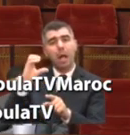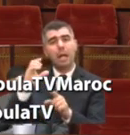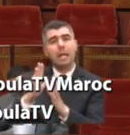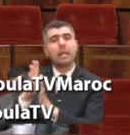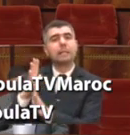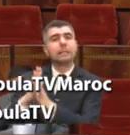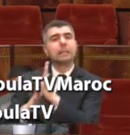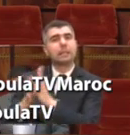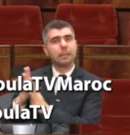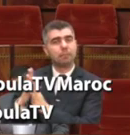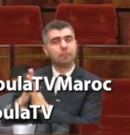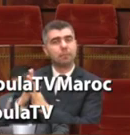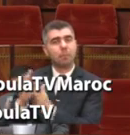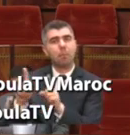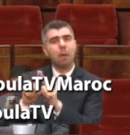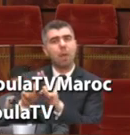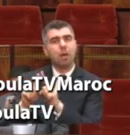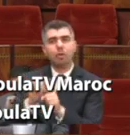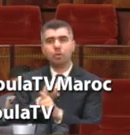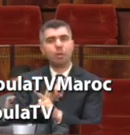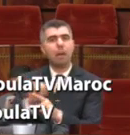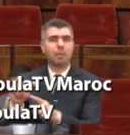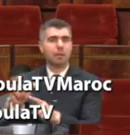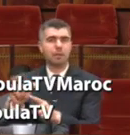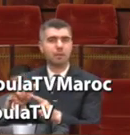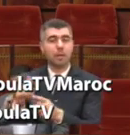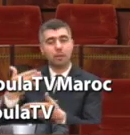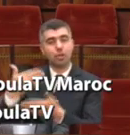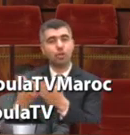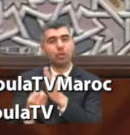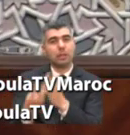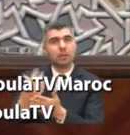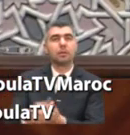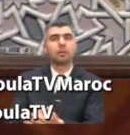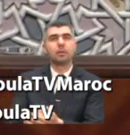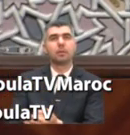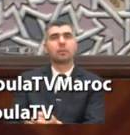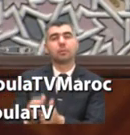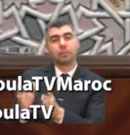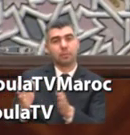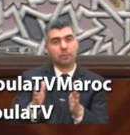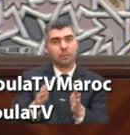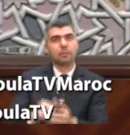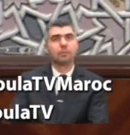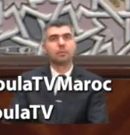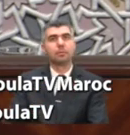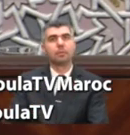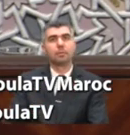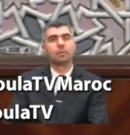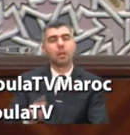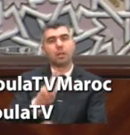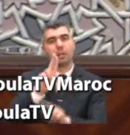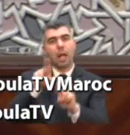قديمه اللي كيضرب في مبدا التعليم للجميع الى غير ذلك. امام شكرا السيده النائبه،